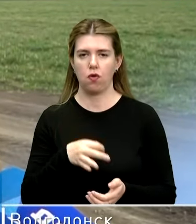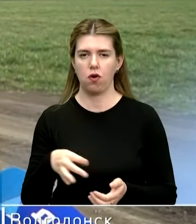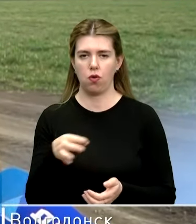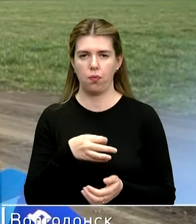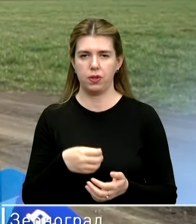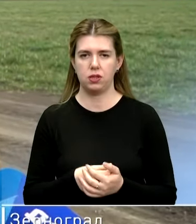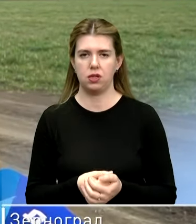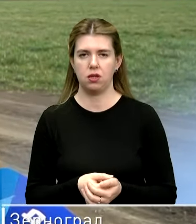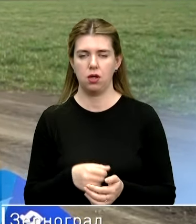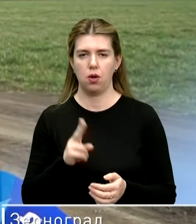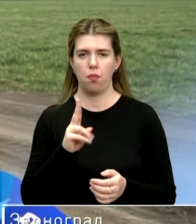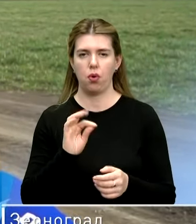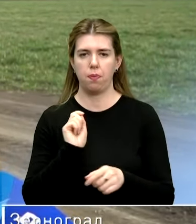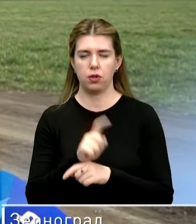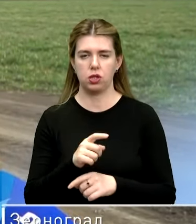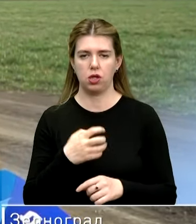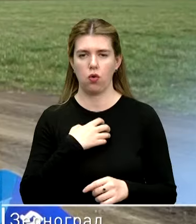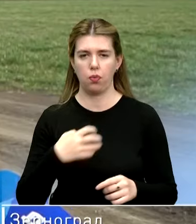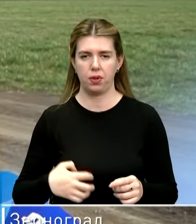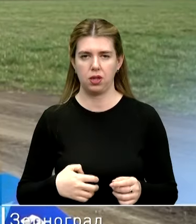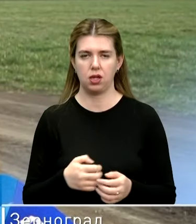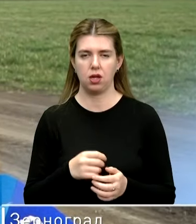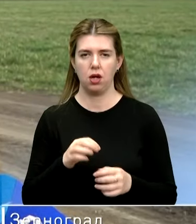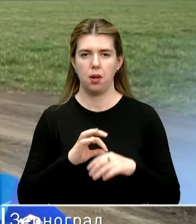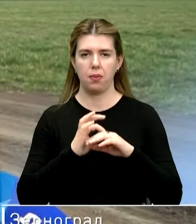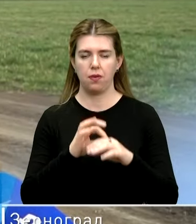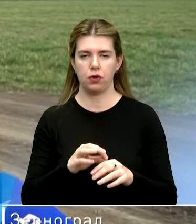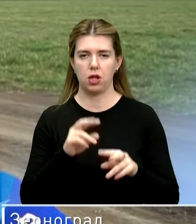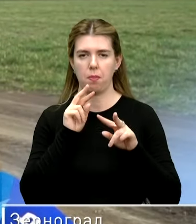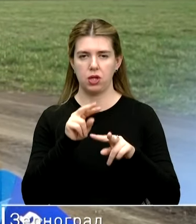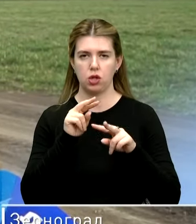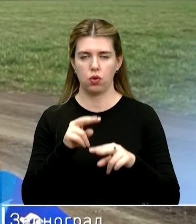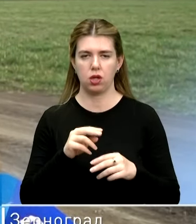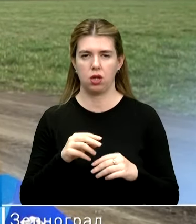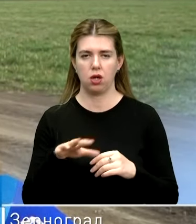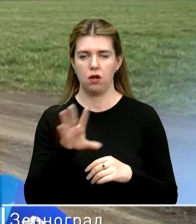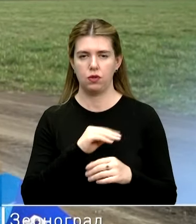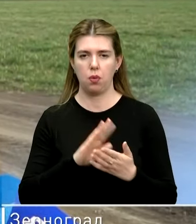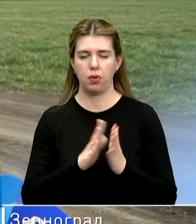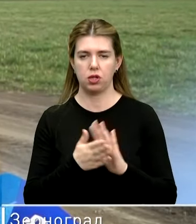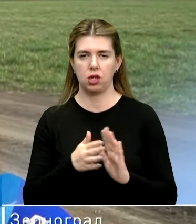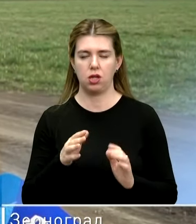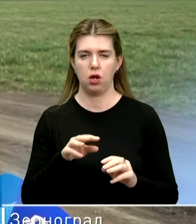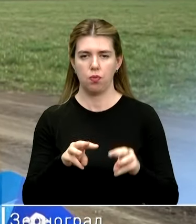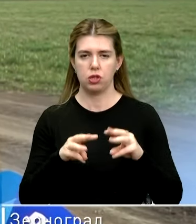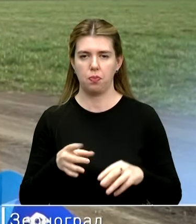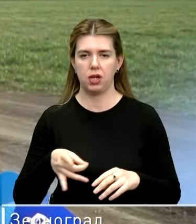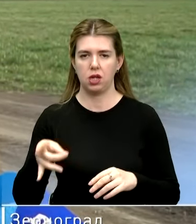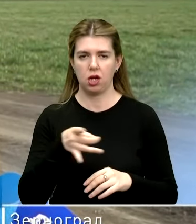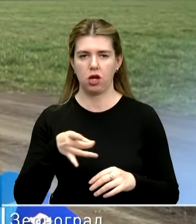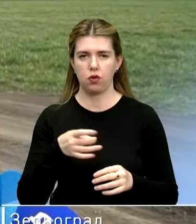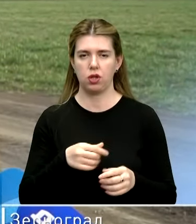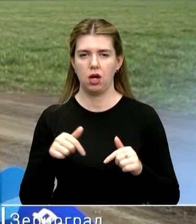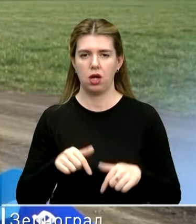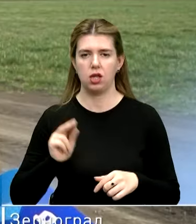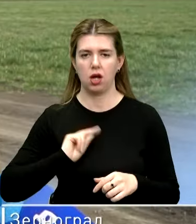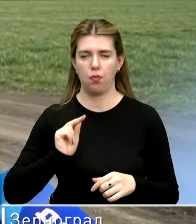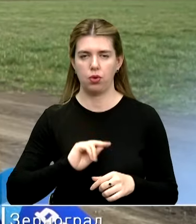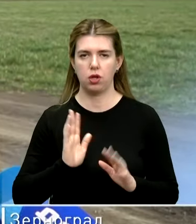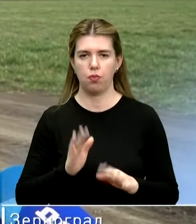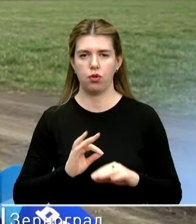области по поручению губернатора проводится мониторинг противопожарной обстановки на территории муниципальных районов. Эта работа у